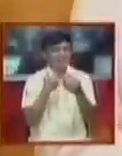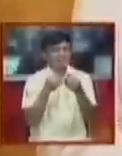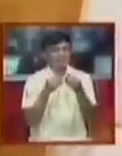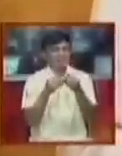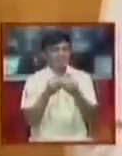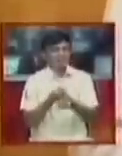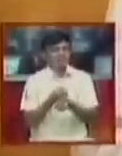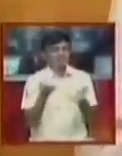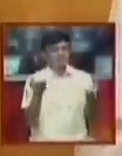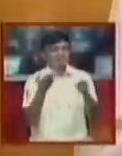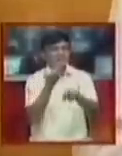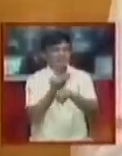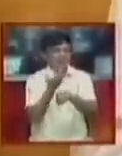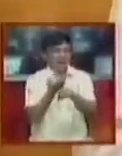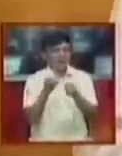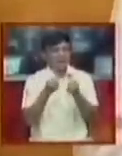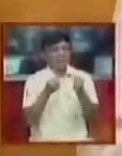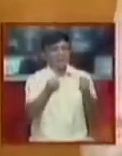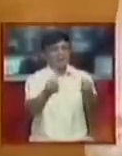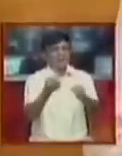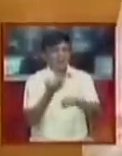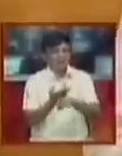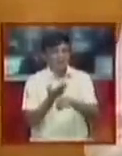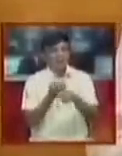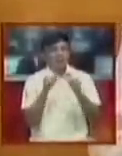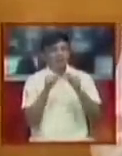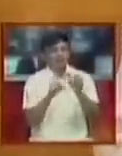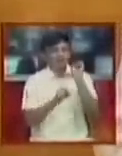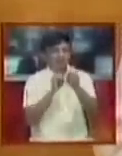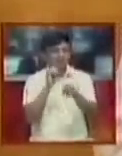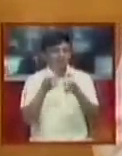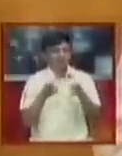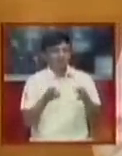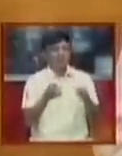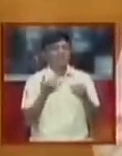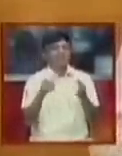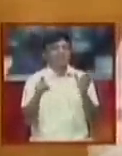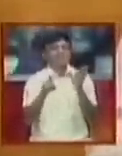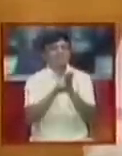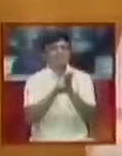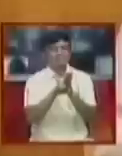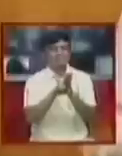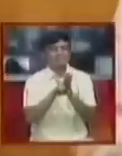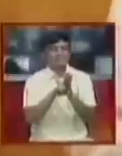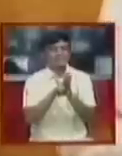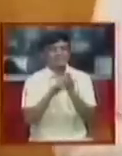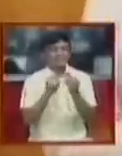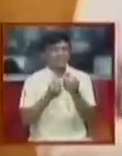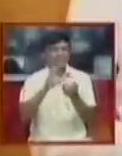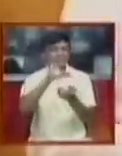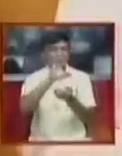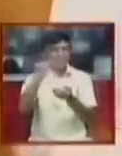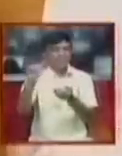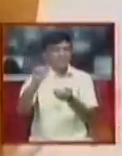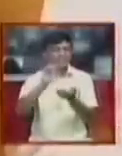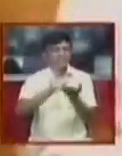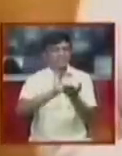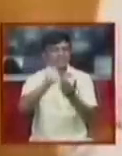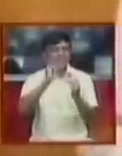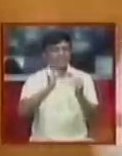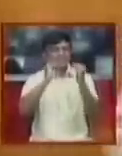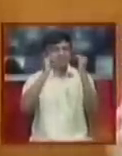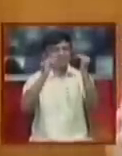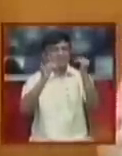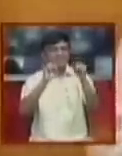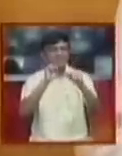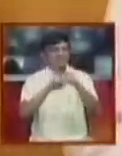pagsasaboy ng graba sa kalsada para lang pagkakitaan ng pera, bawal na. Wala nang cash advance sa mga ahensya para